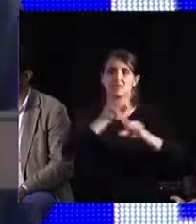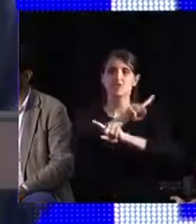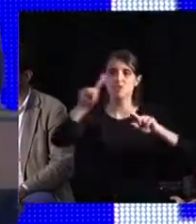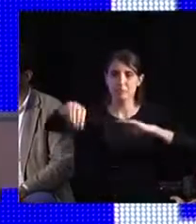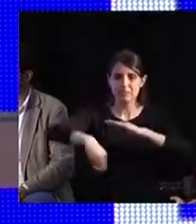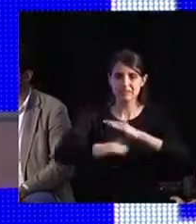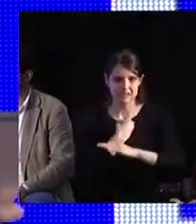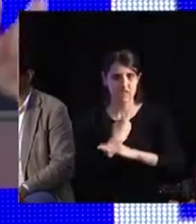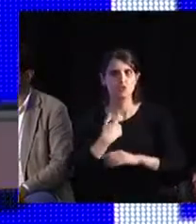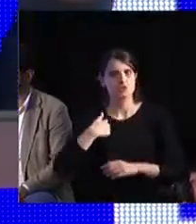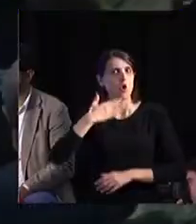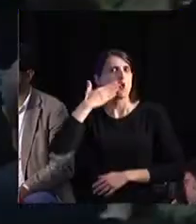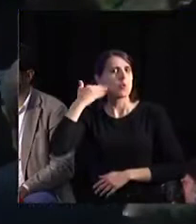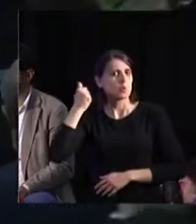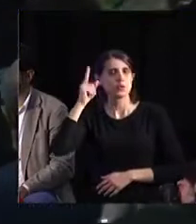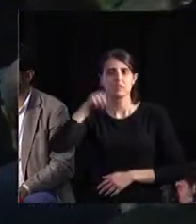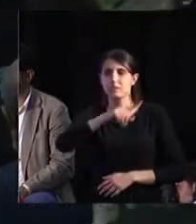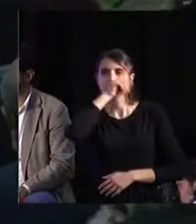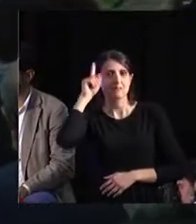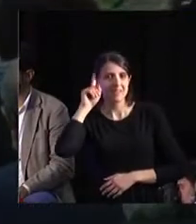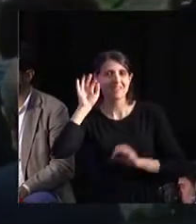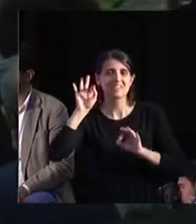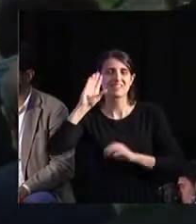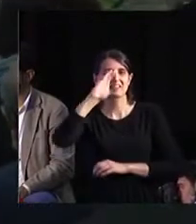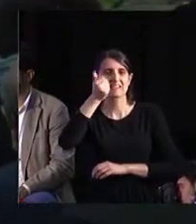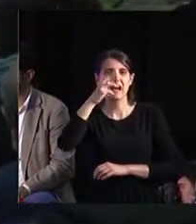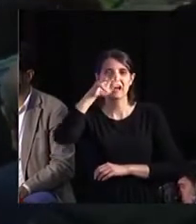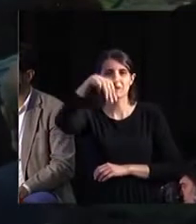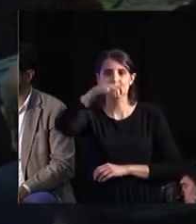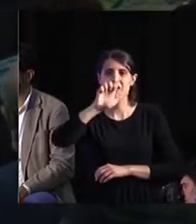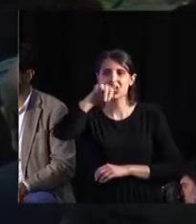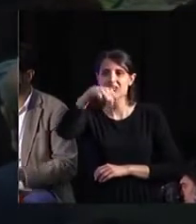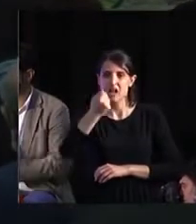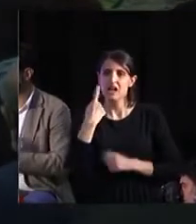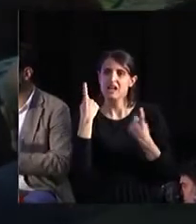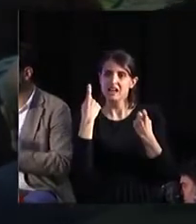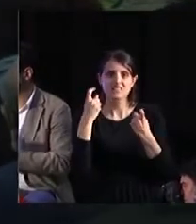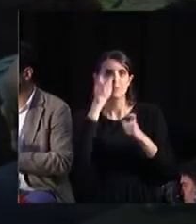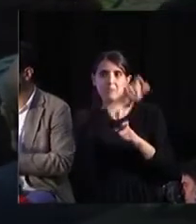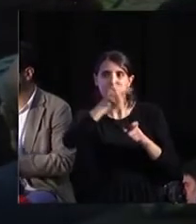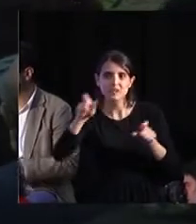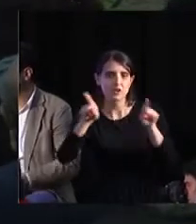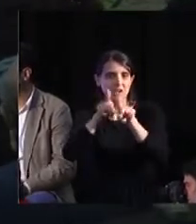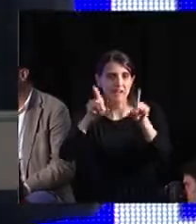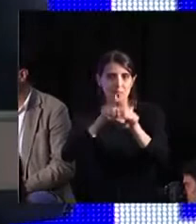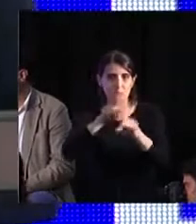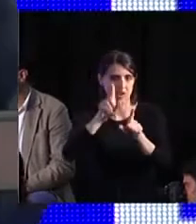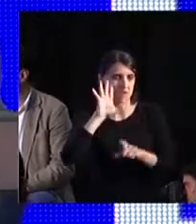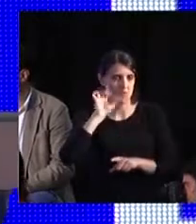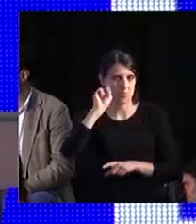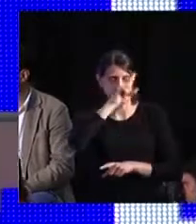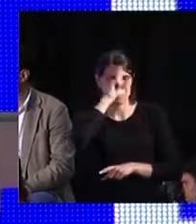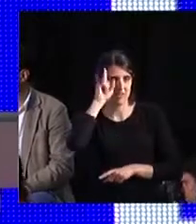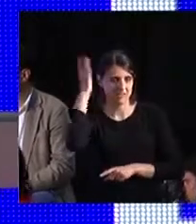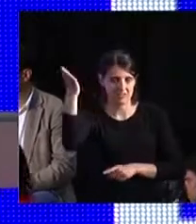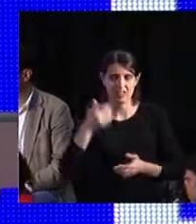estava ahir a Cibeles, del Madrid de Manuela Carmena. Aquesta gent, ens identifiquem més amb aquest Madrid que amb certes èlites que ens han robat